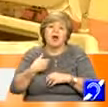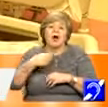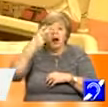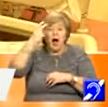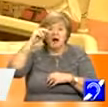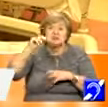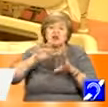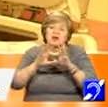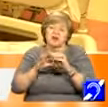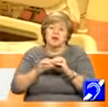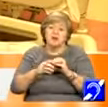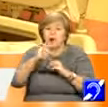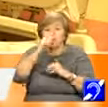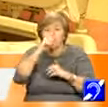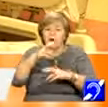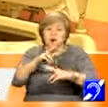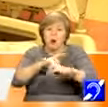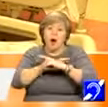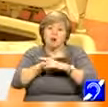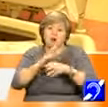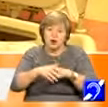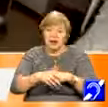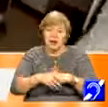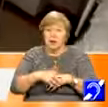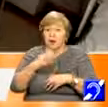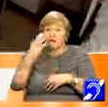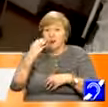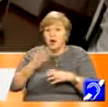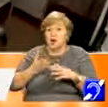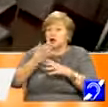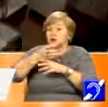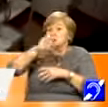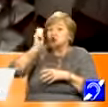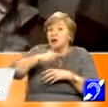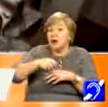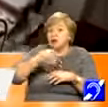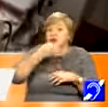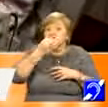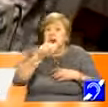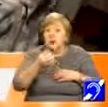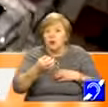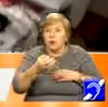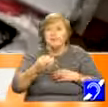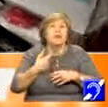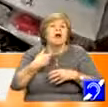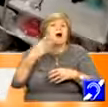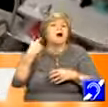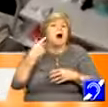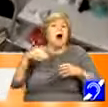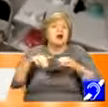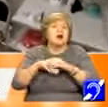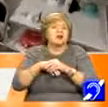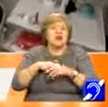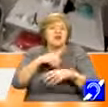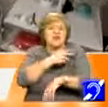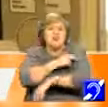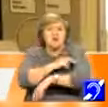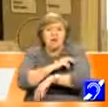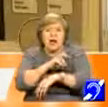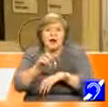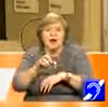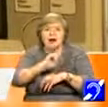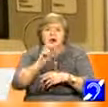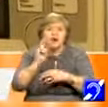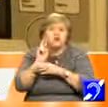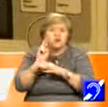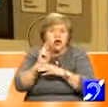că bărbatul a decedat. Aceasta s-a adresat instanței, susținând că neglijarea cadrelor medicale a dus la